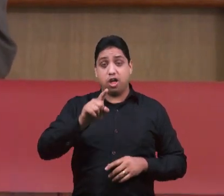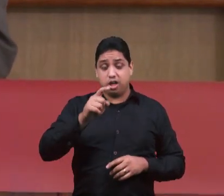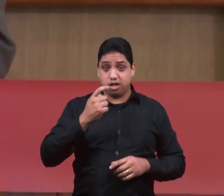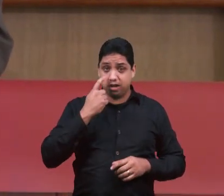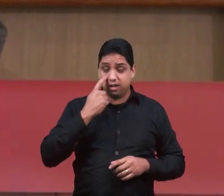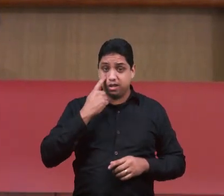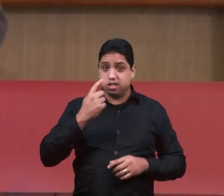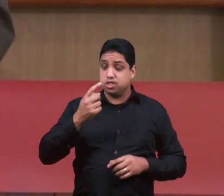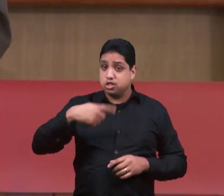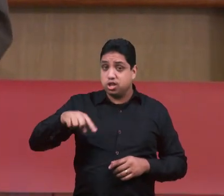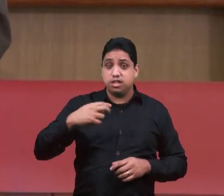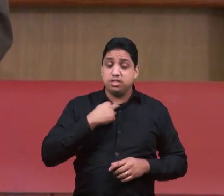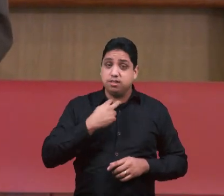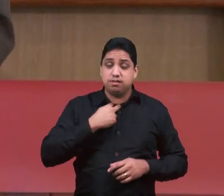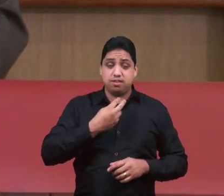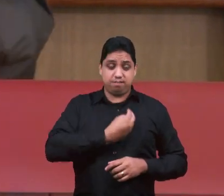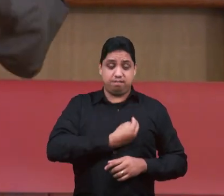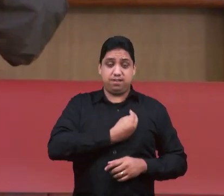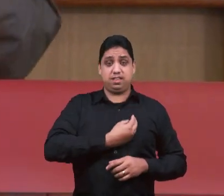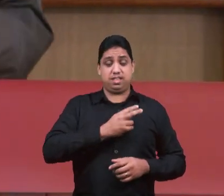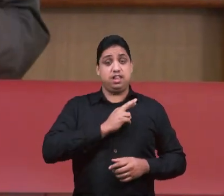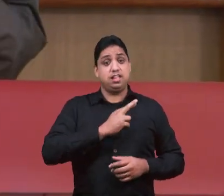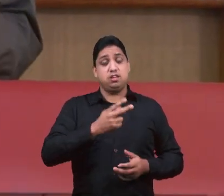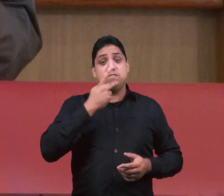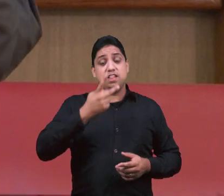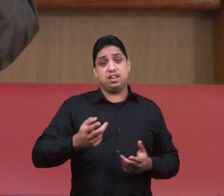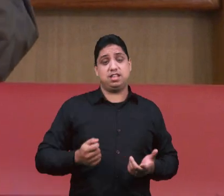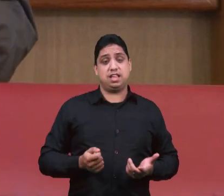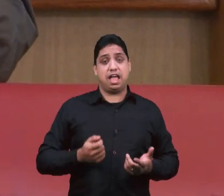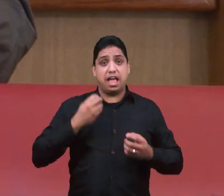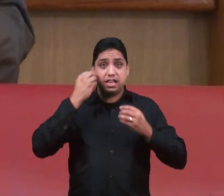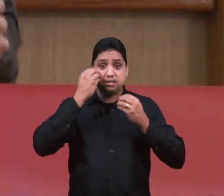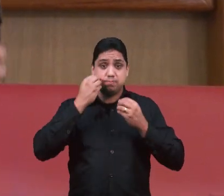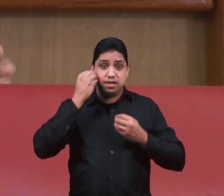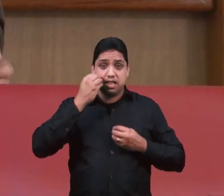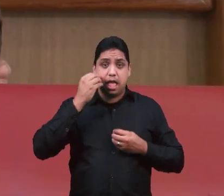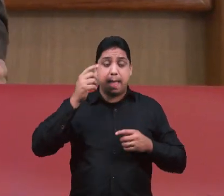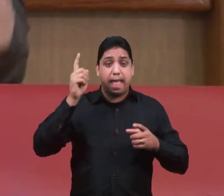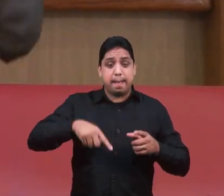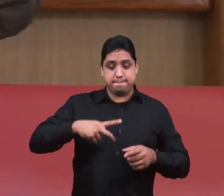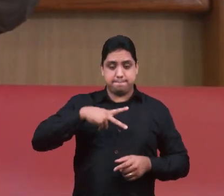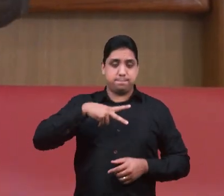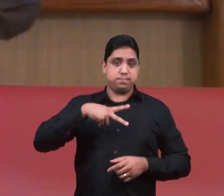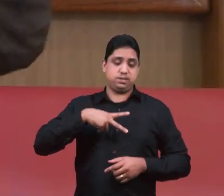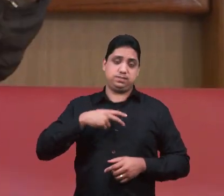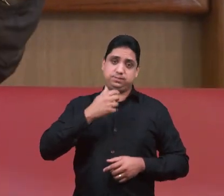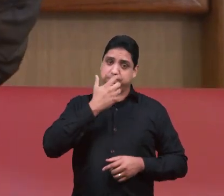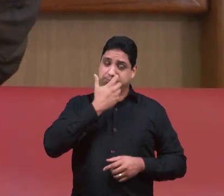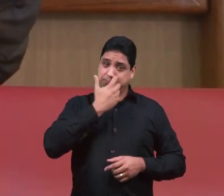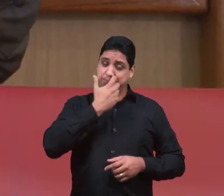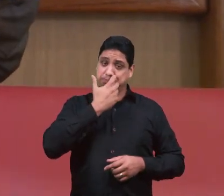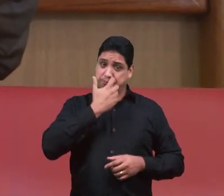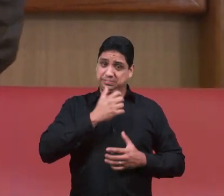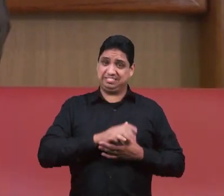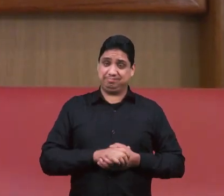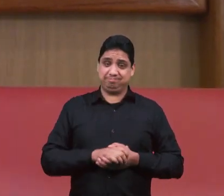pas vivre de ce que le religieux est en train de dire. L'expérience doit être personnelle. La seule manière